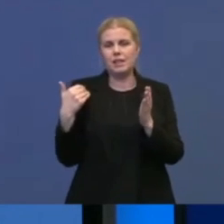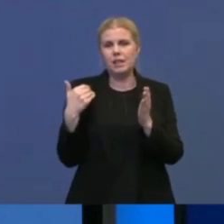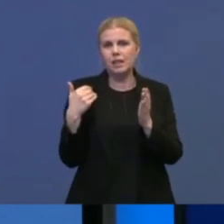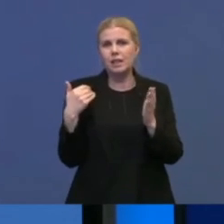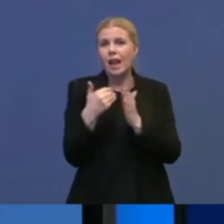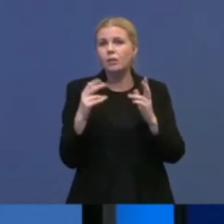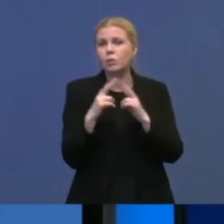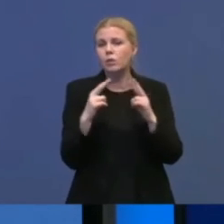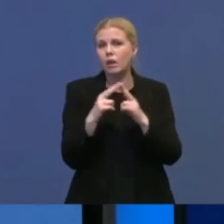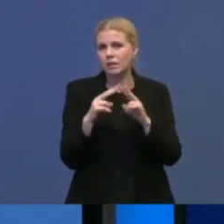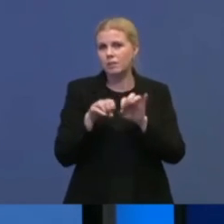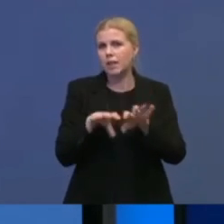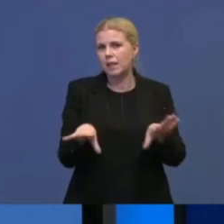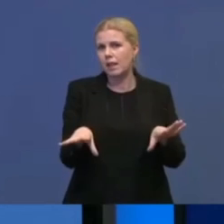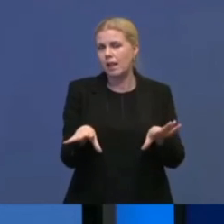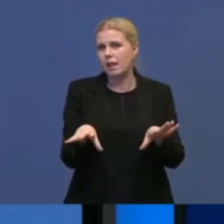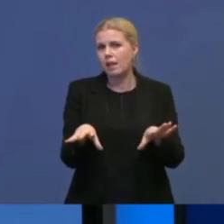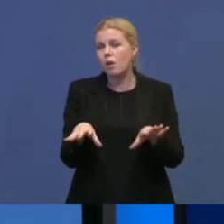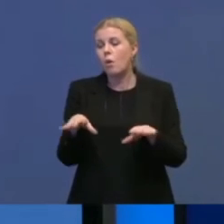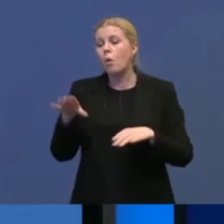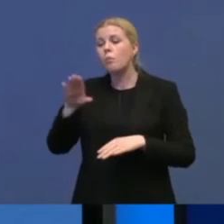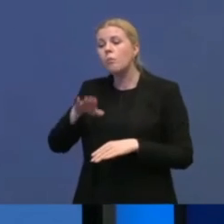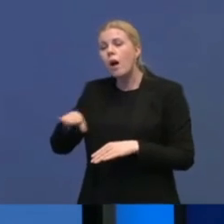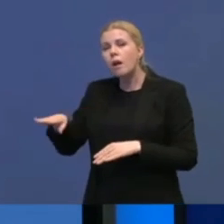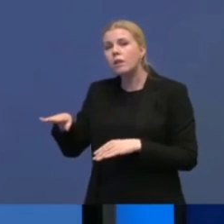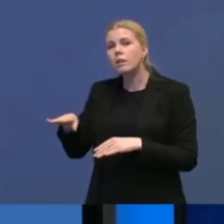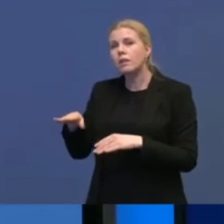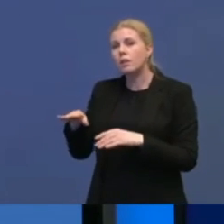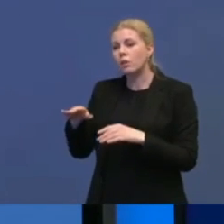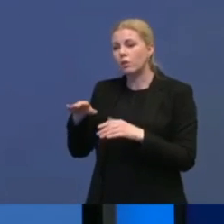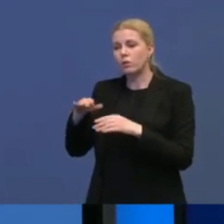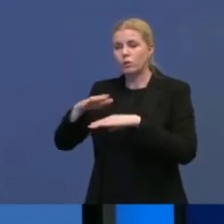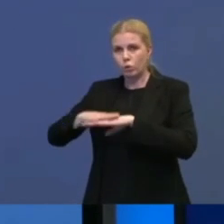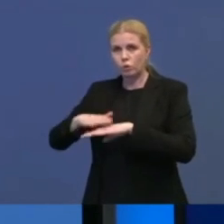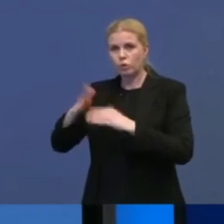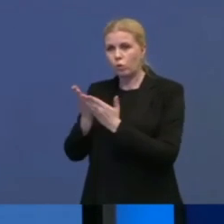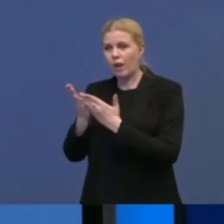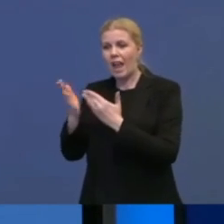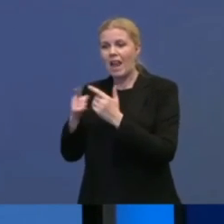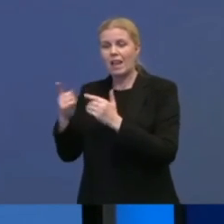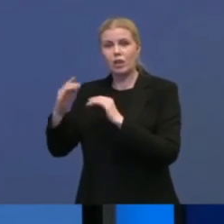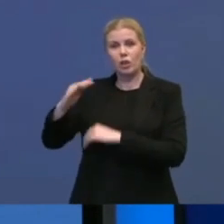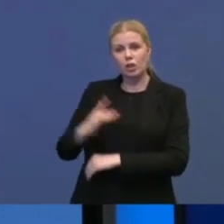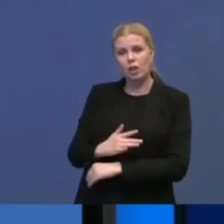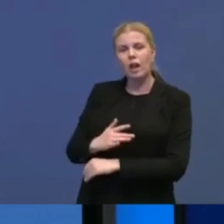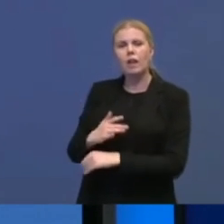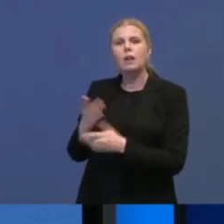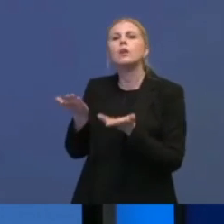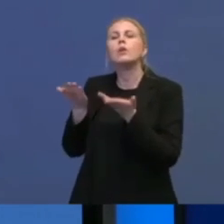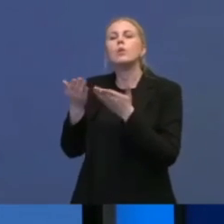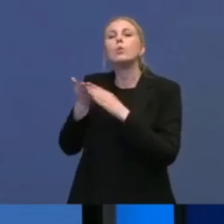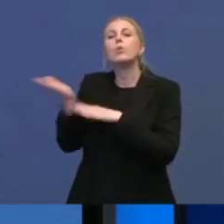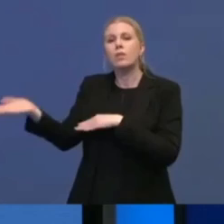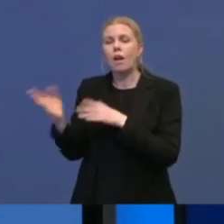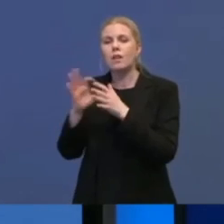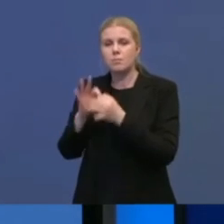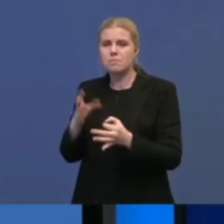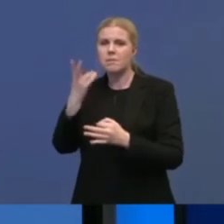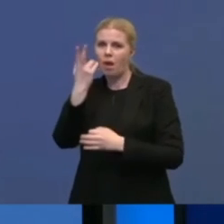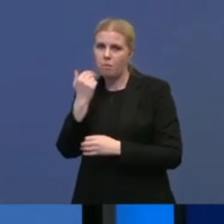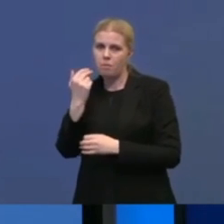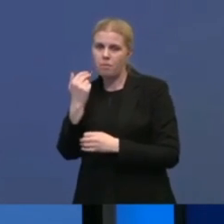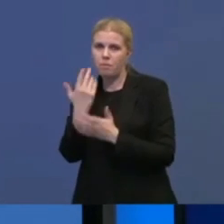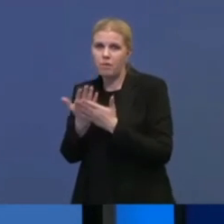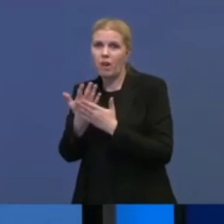maud kadib uudawaan ti uguldan beisey qofke chirada qaadi. Arhurta duksado hosad diha yakuway kairiari kumaet chiran